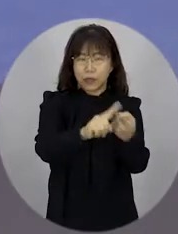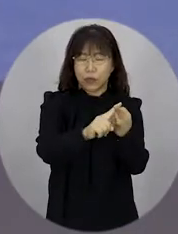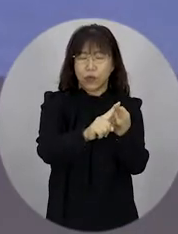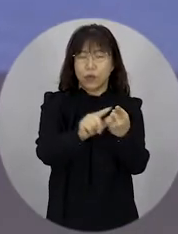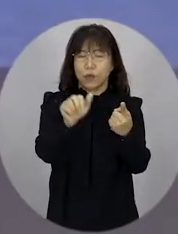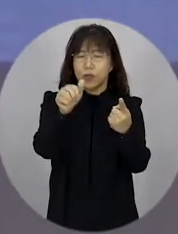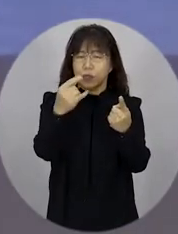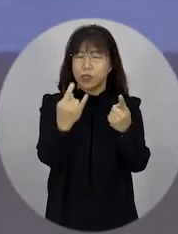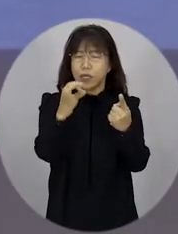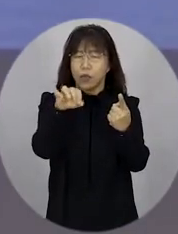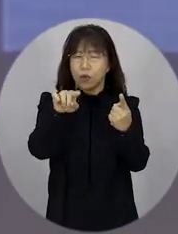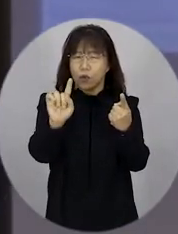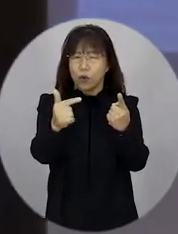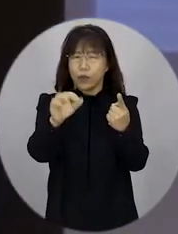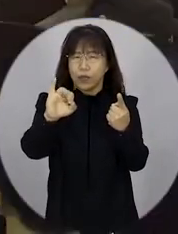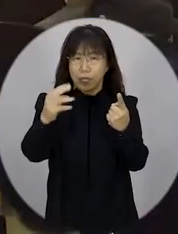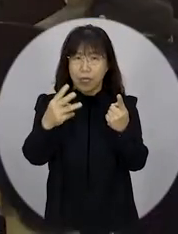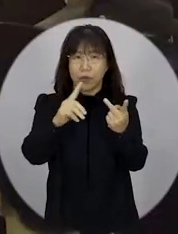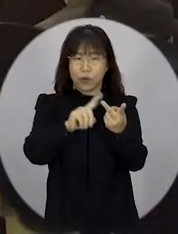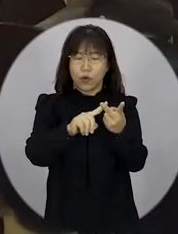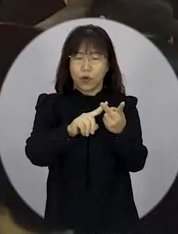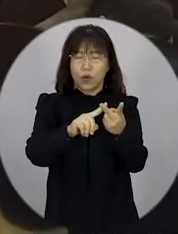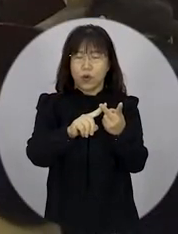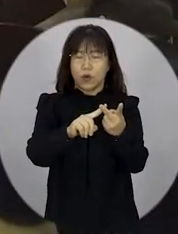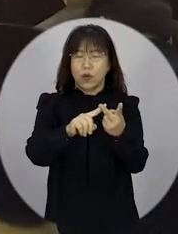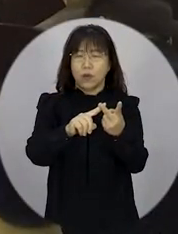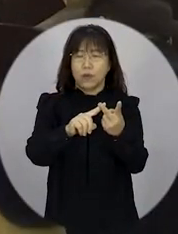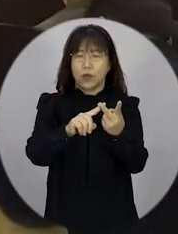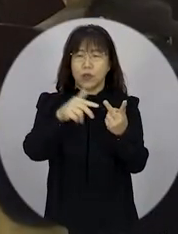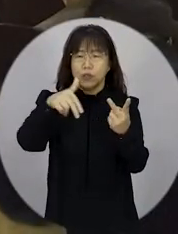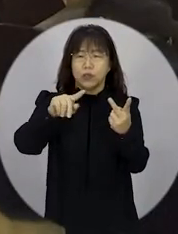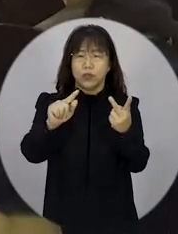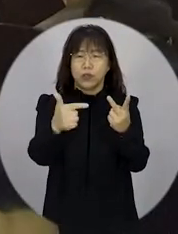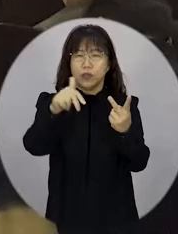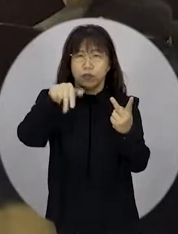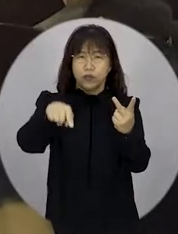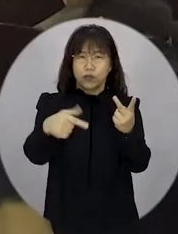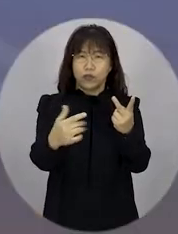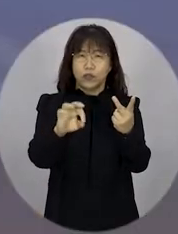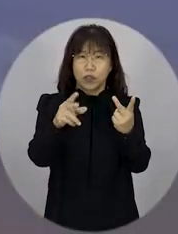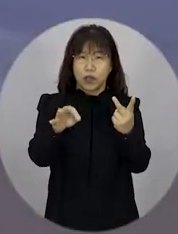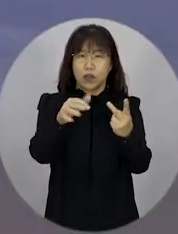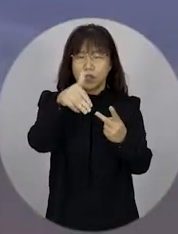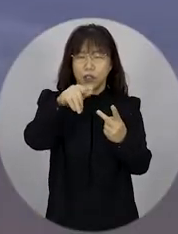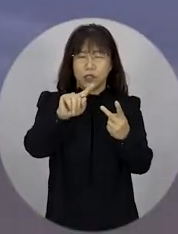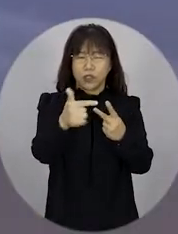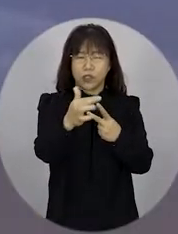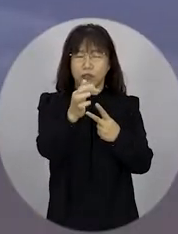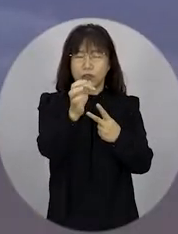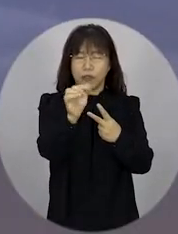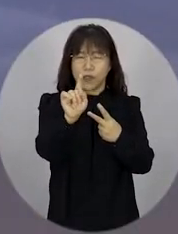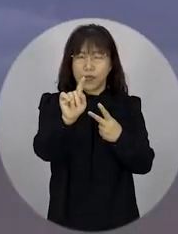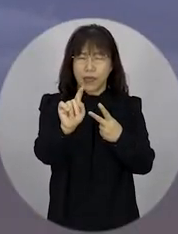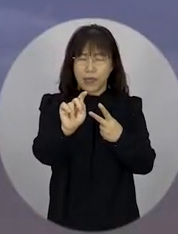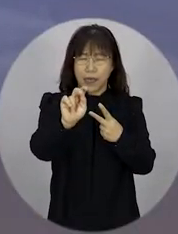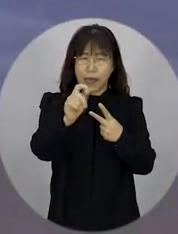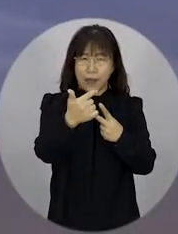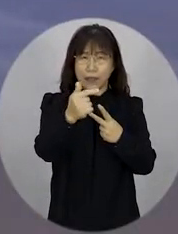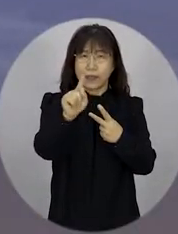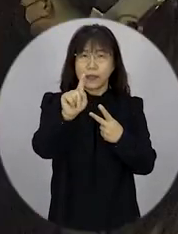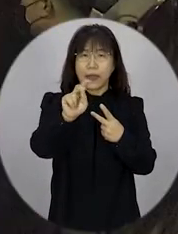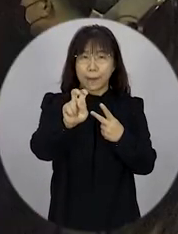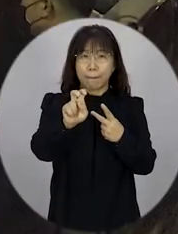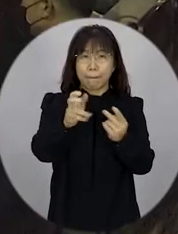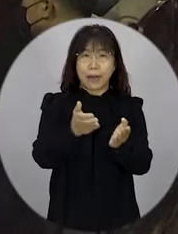있는 최원일 소장과 천안함 생존장병 전준영 부소장이 강사로 나서 함정의 바다라는